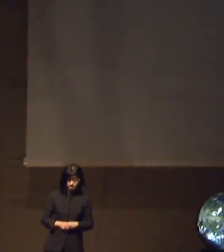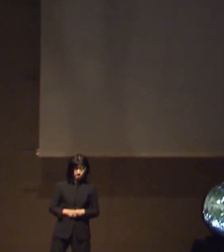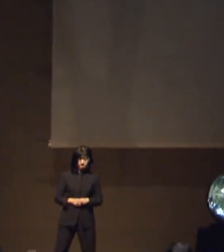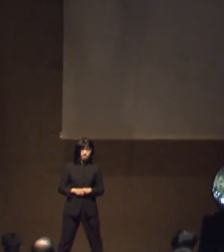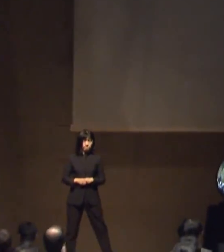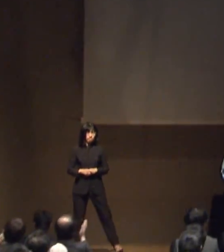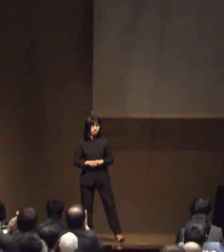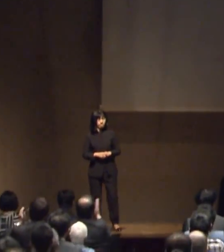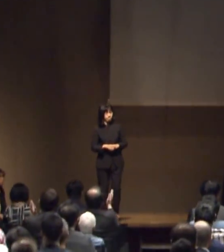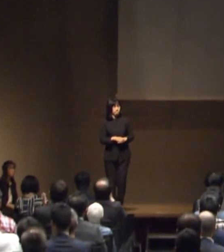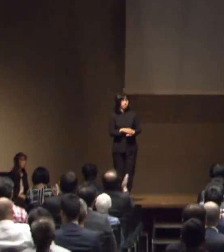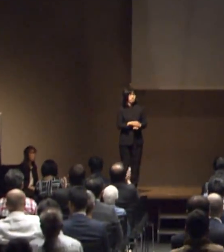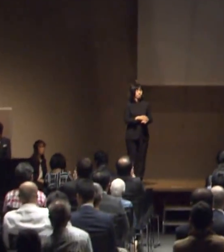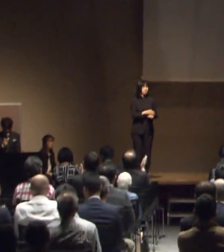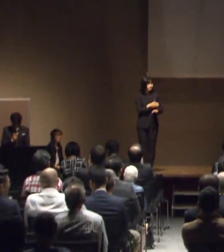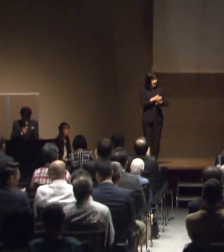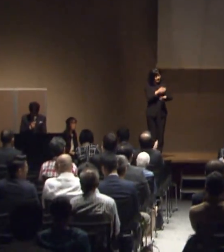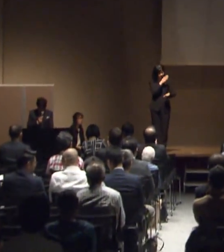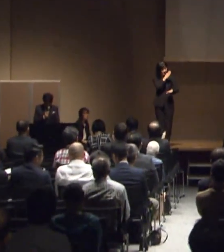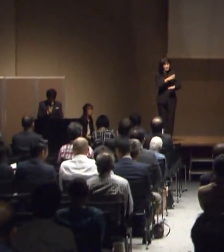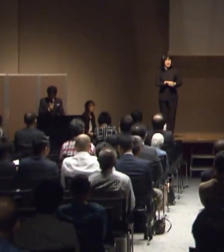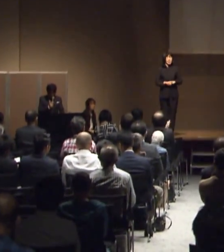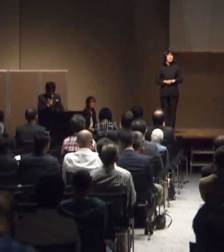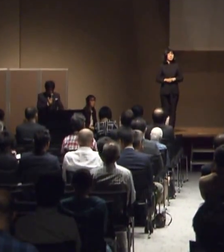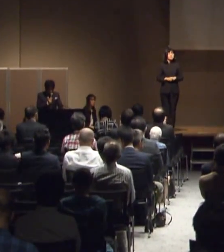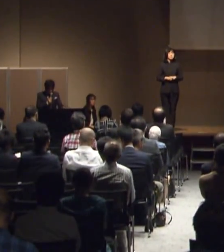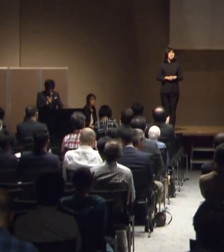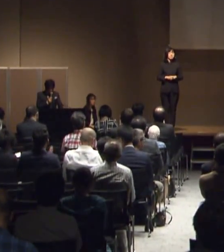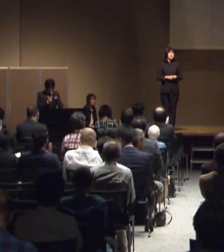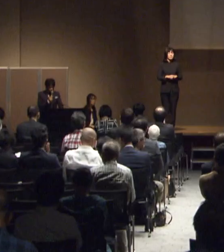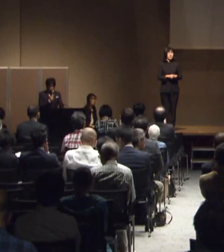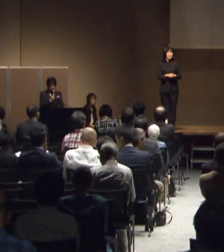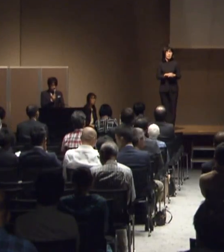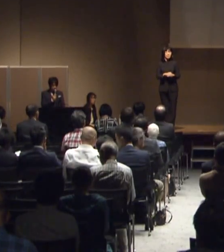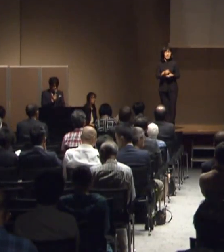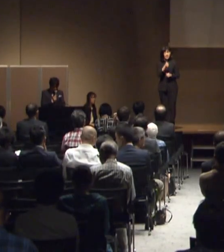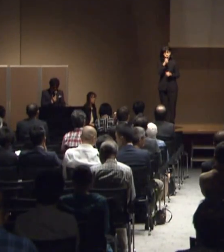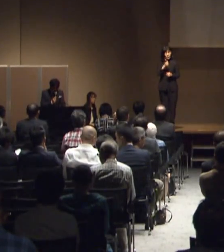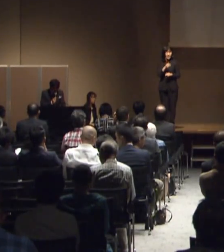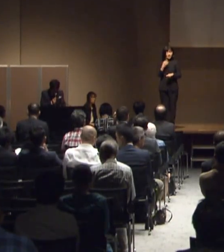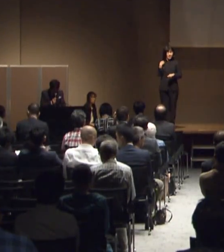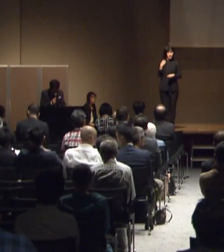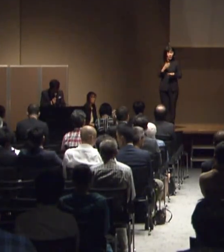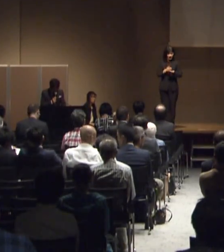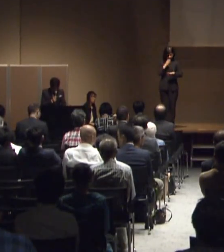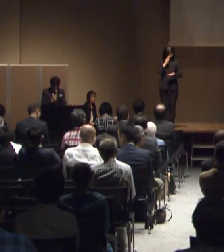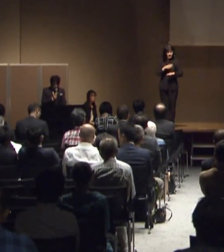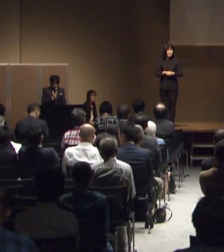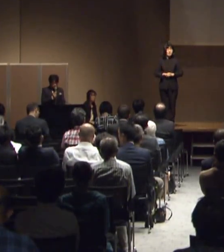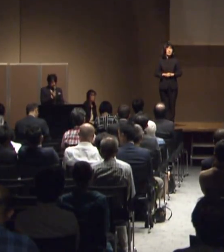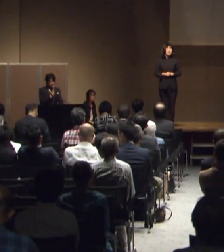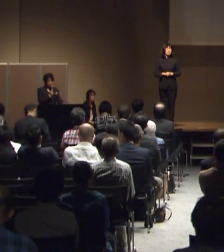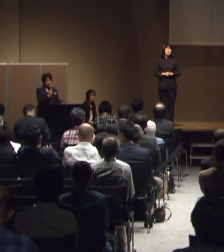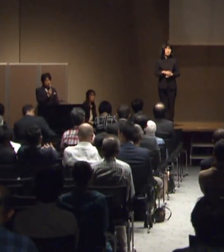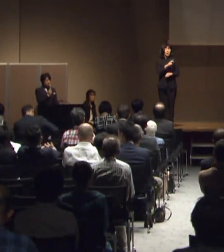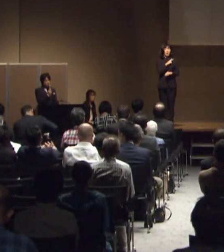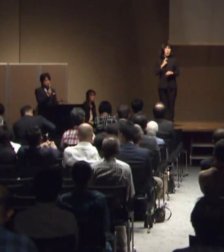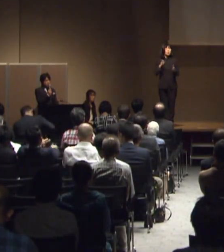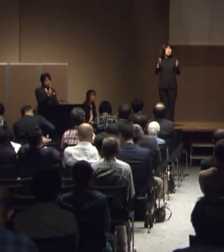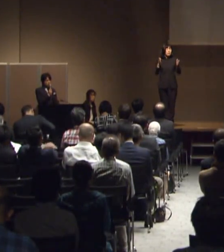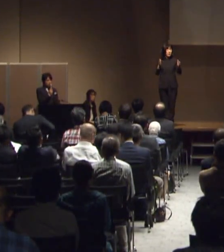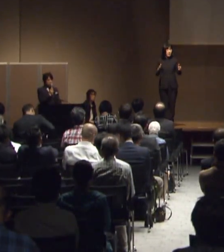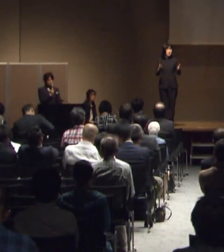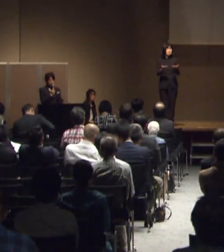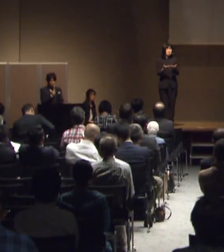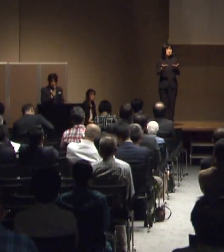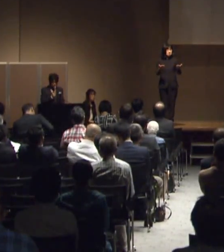今井政務官、ビデオメッセージありがとうございました。そして中尾参事官、ご紹介ありがとうございました。2日間にわたってお送りして